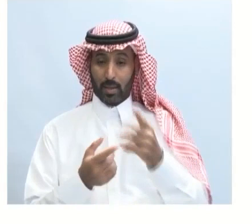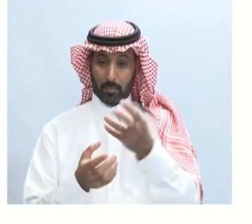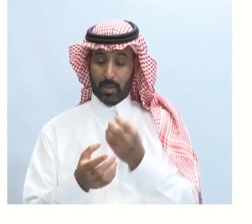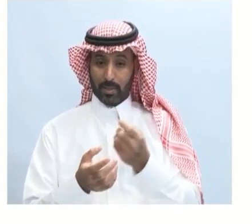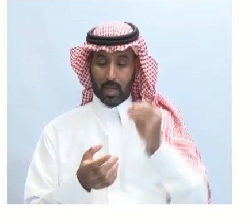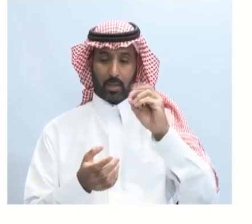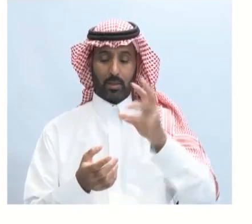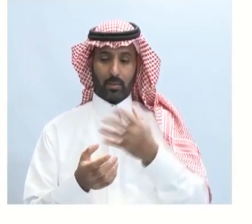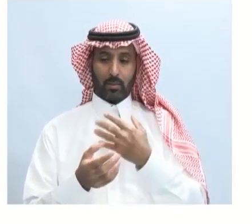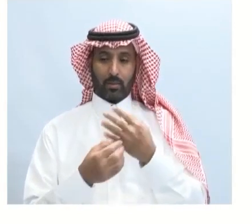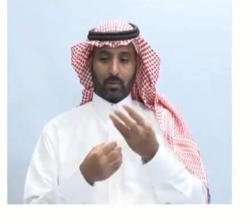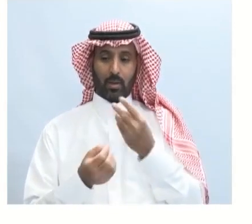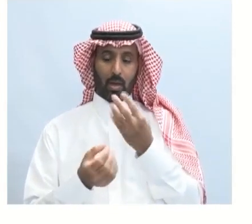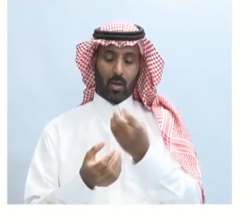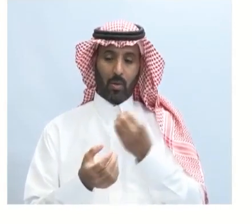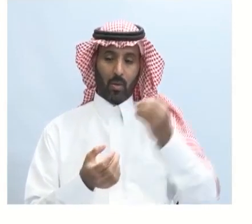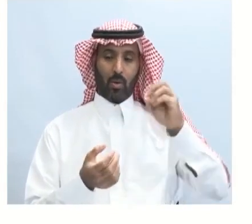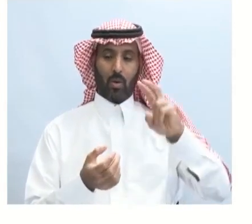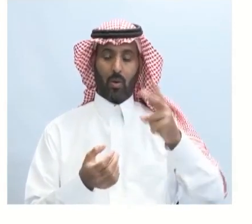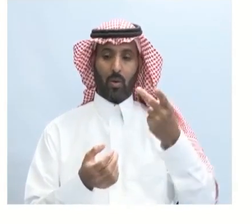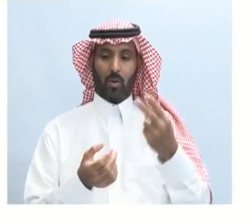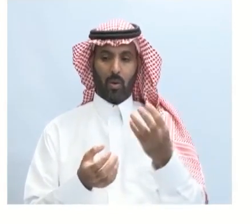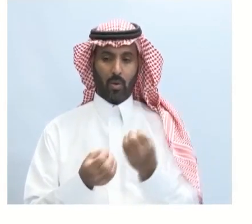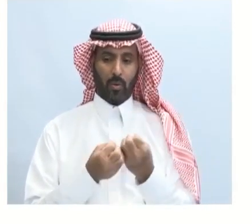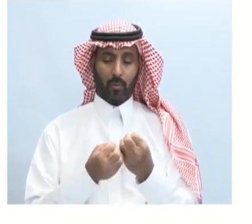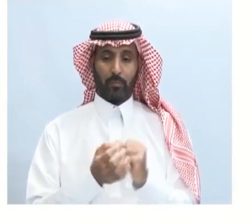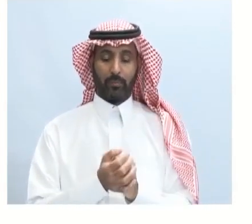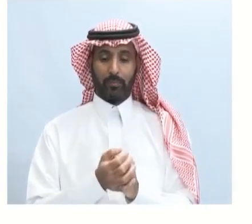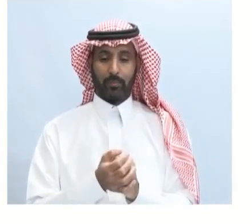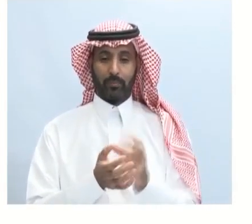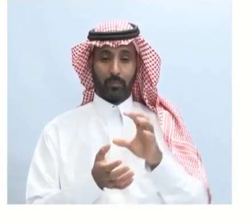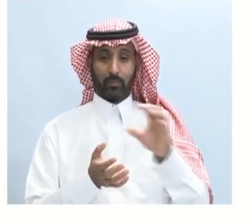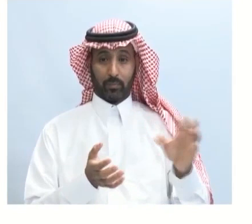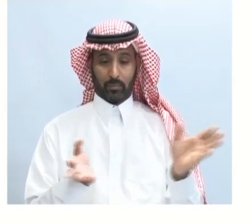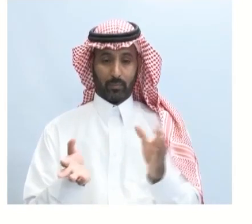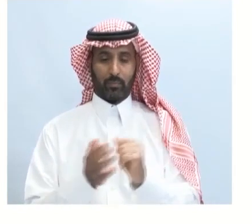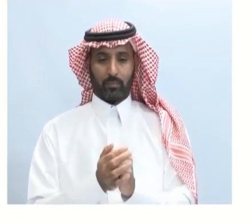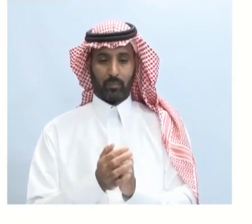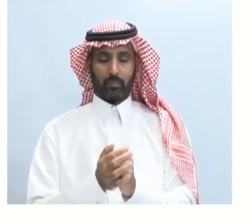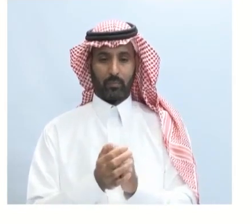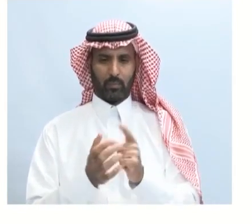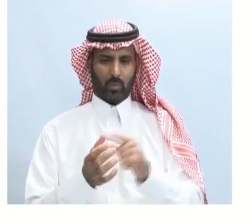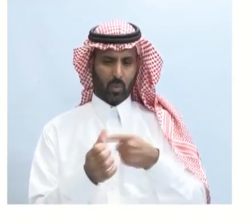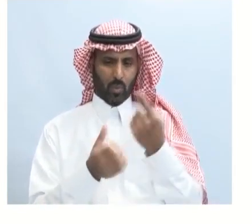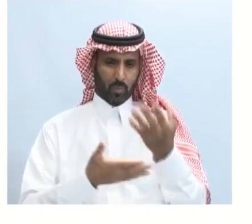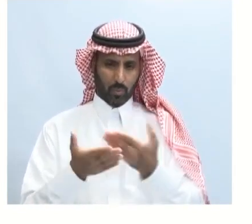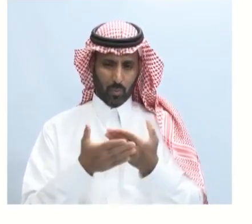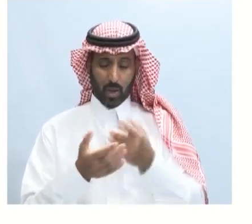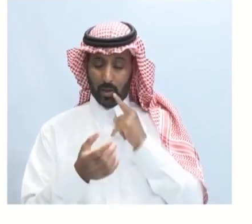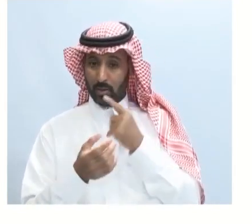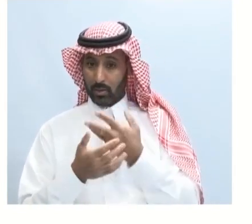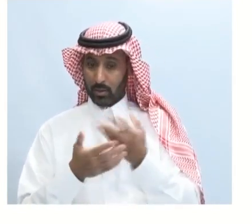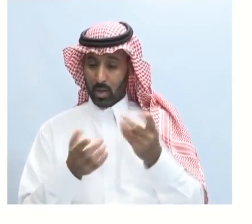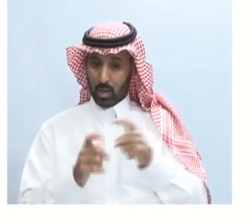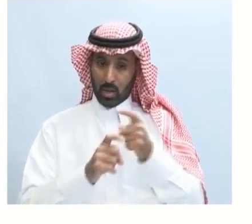الاكسجين من من عده مركبات يكون فيها موجود الاكسجين اول نوع من تفاعلات الاكسده والاختزال